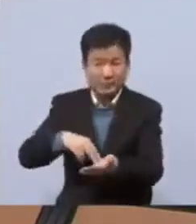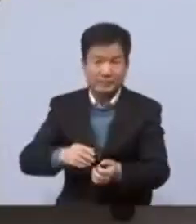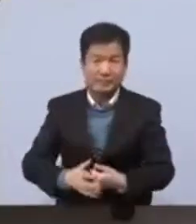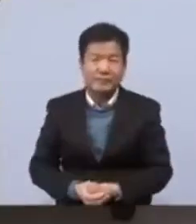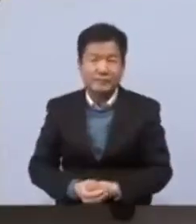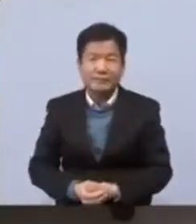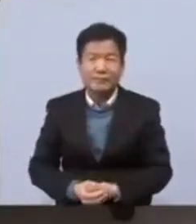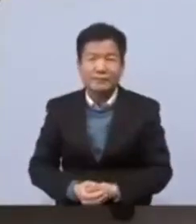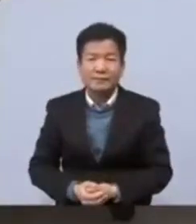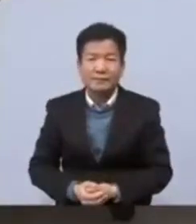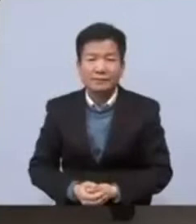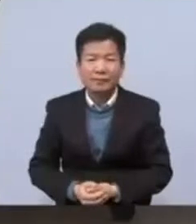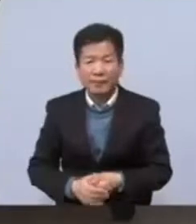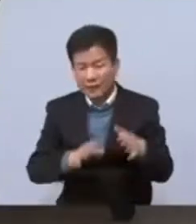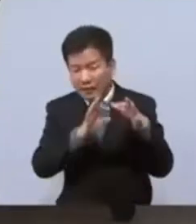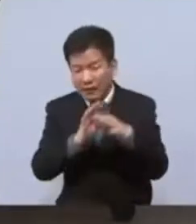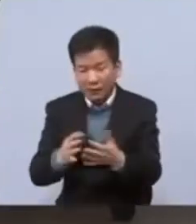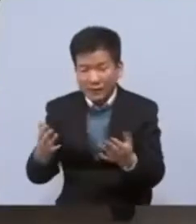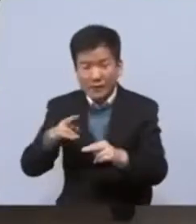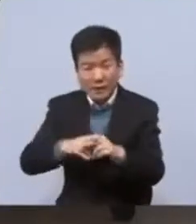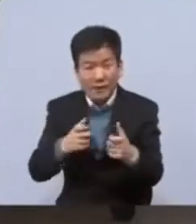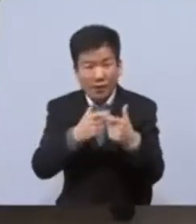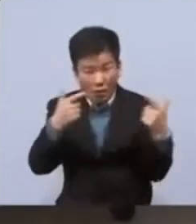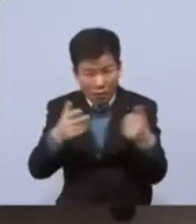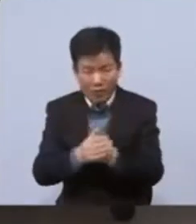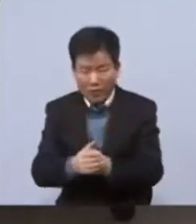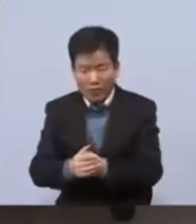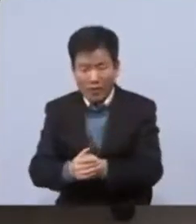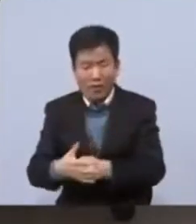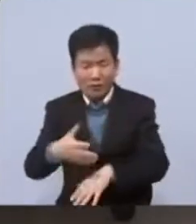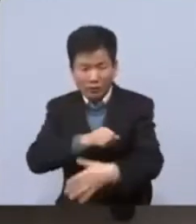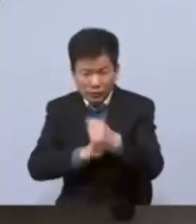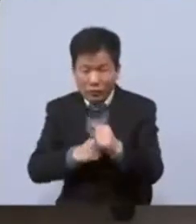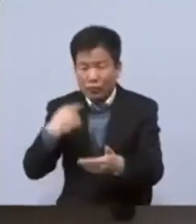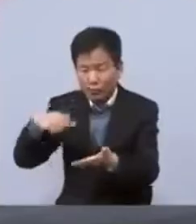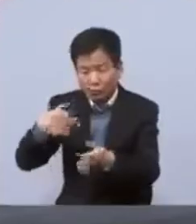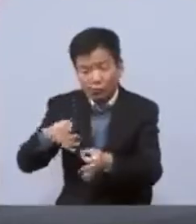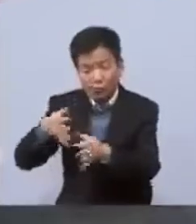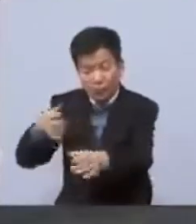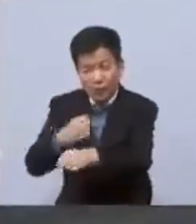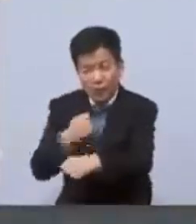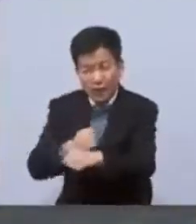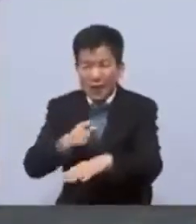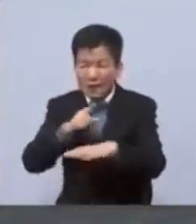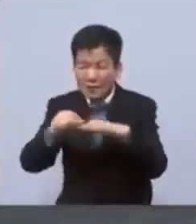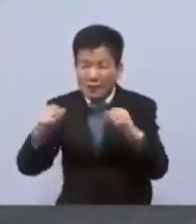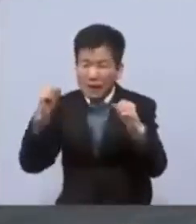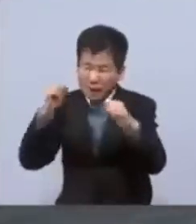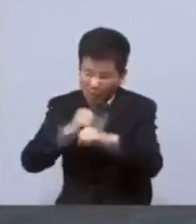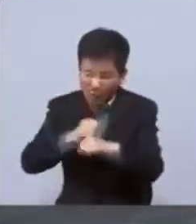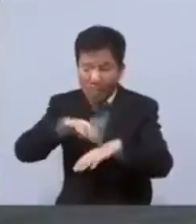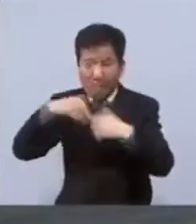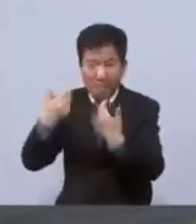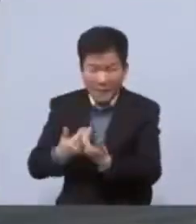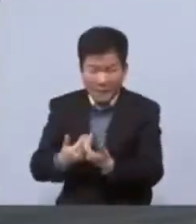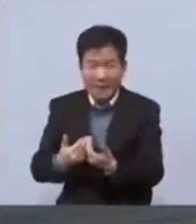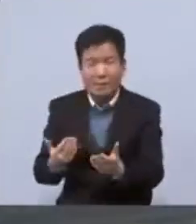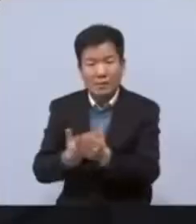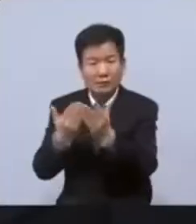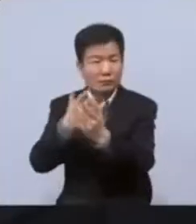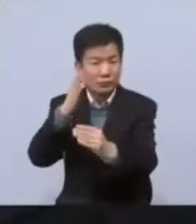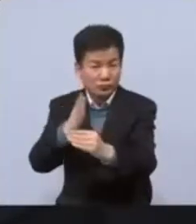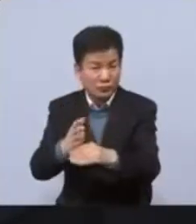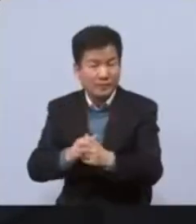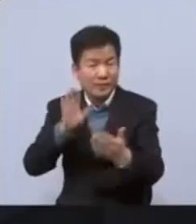보시면 지속적인 일자리 창출과 과감한 교육 투자를 통해 지방 서며 시대를 역행하고 있는 진천군